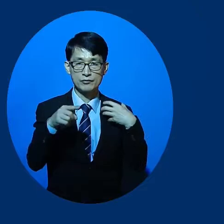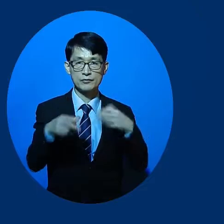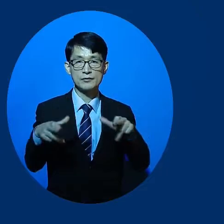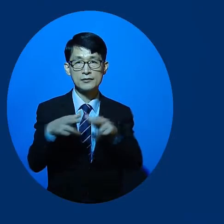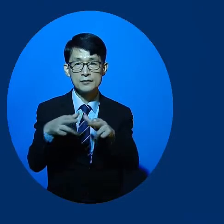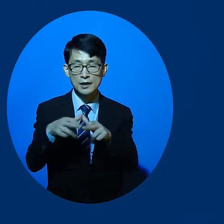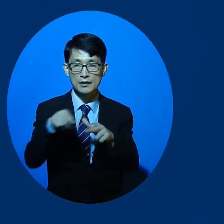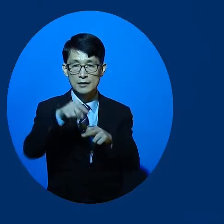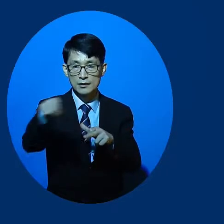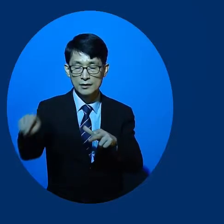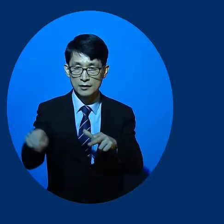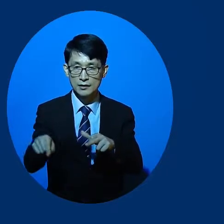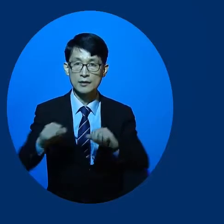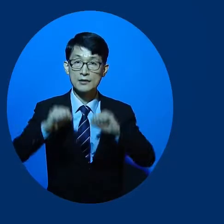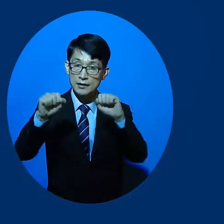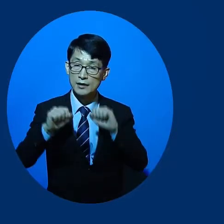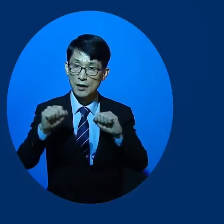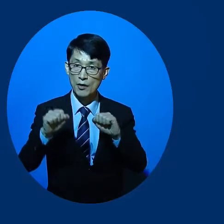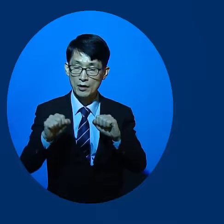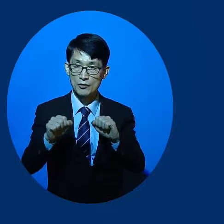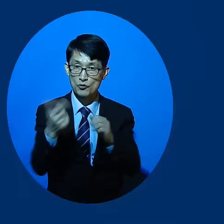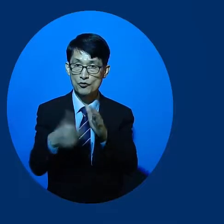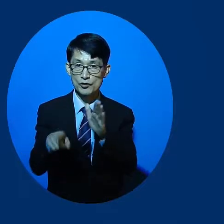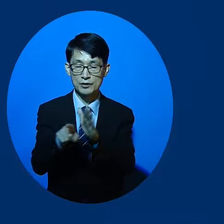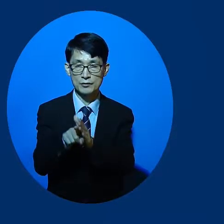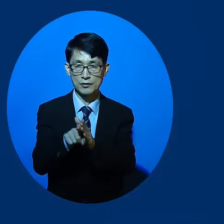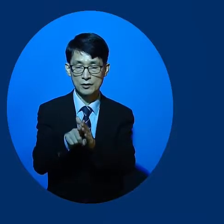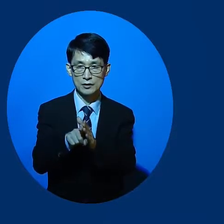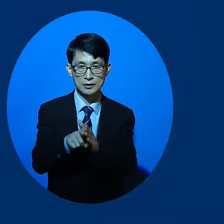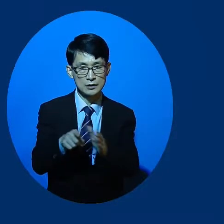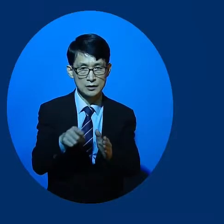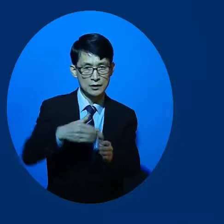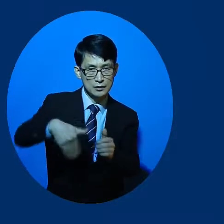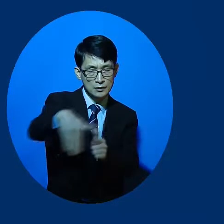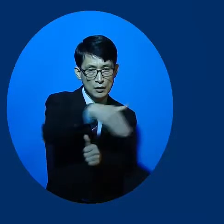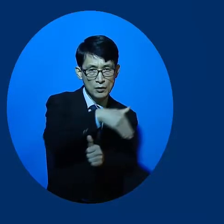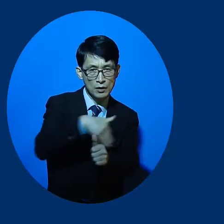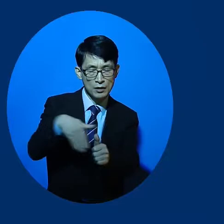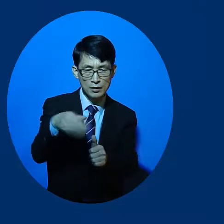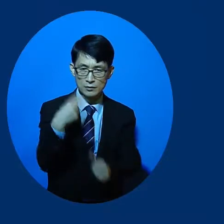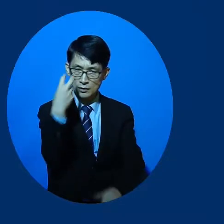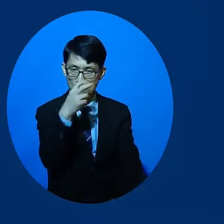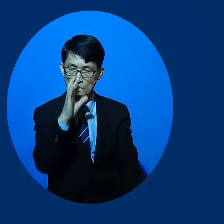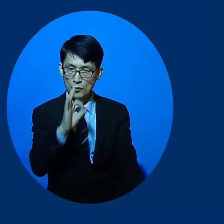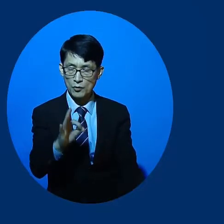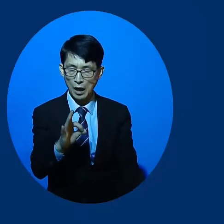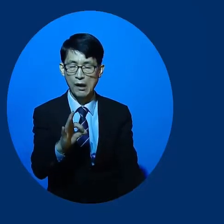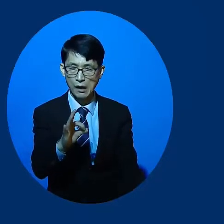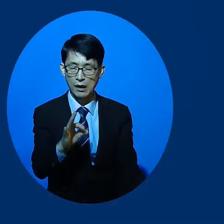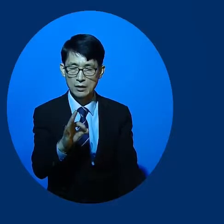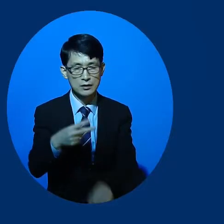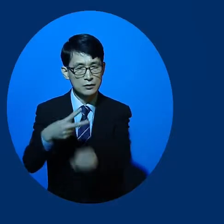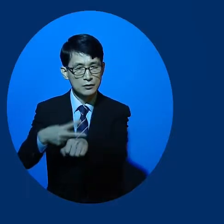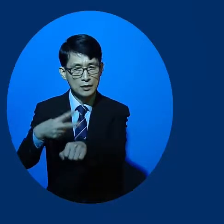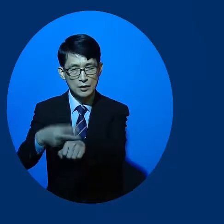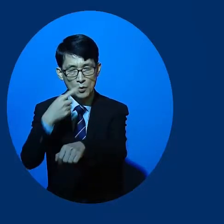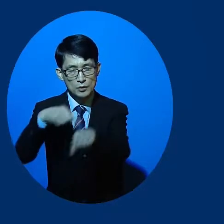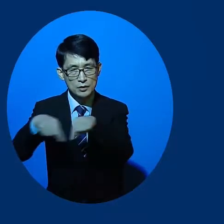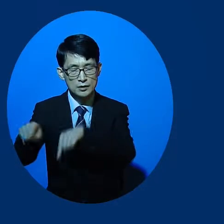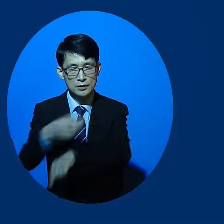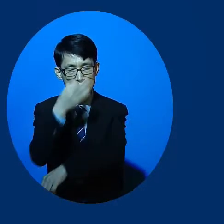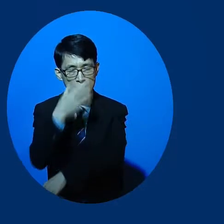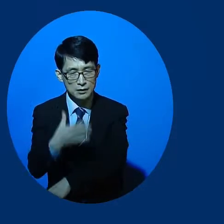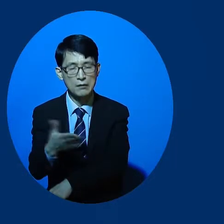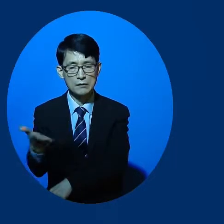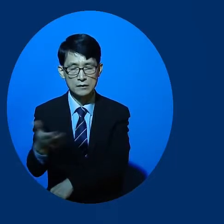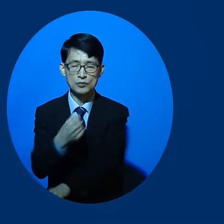정책에서도 사회적 역할과 전문성 등을 고려하여 장애인 생활체육 지도자의 처우를 개선하여 장애인